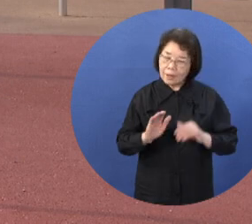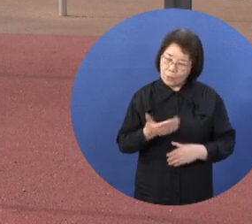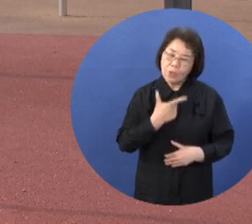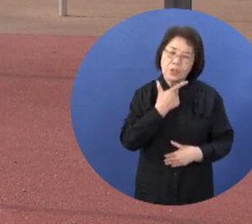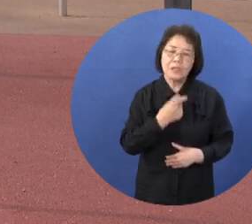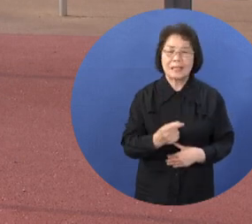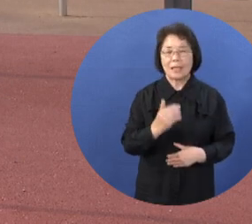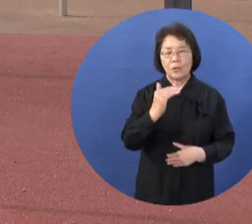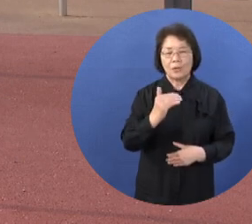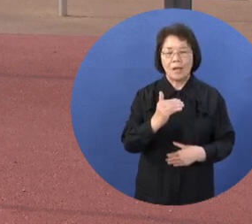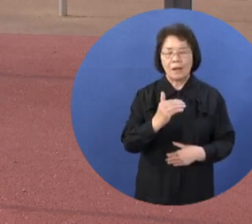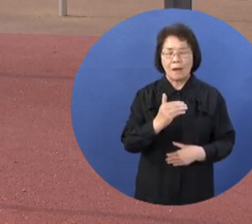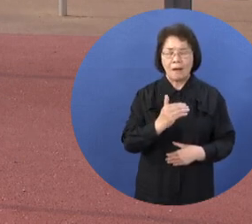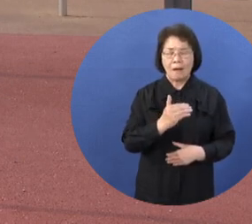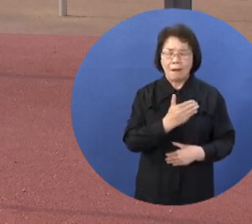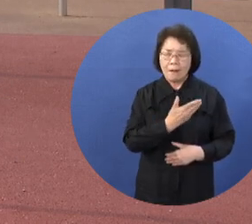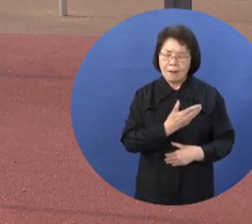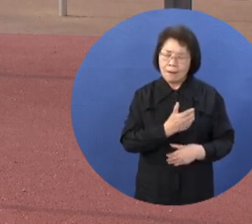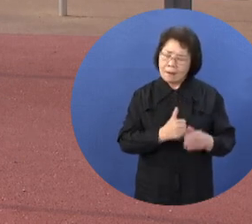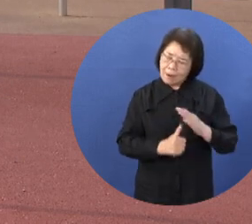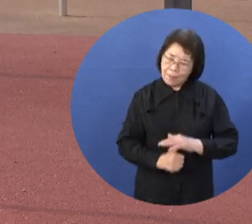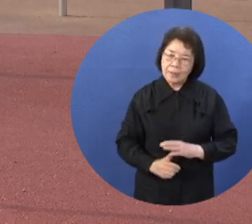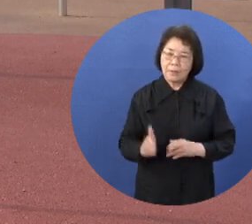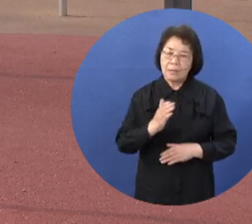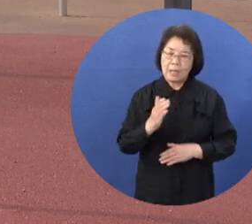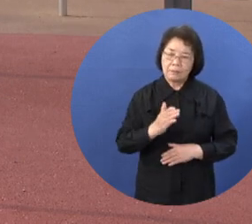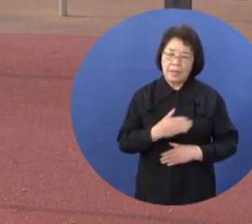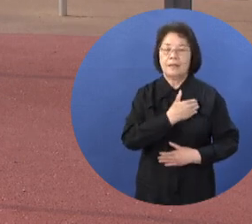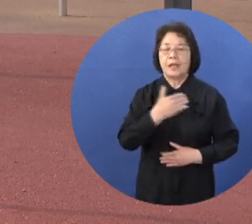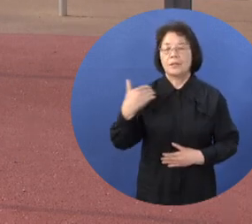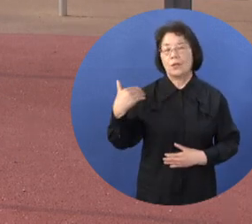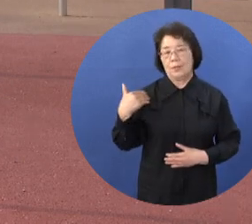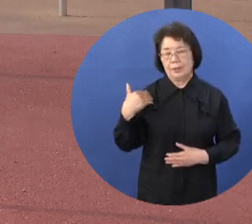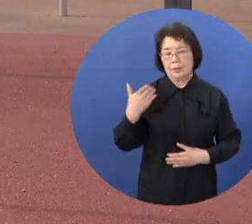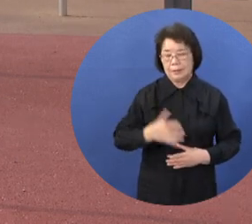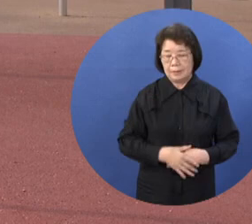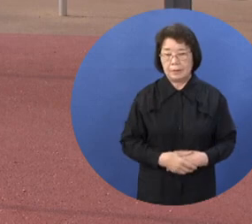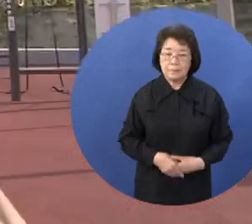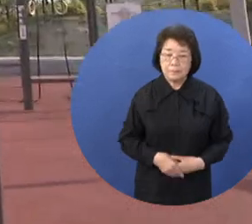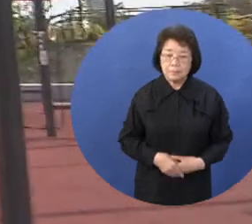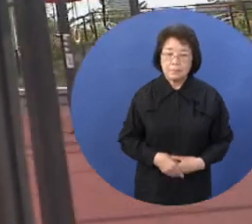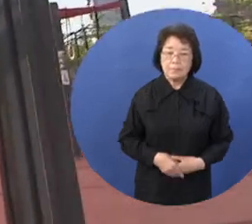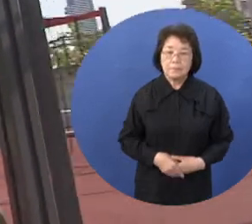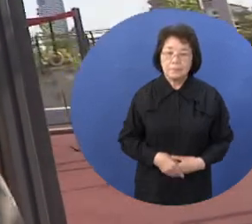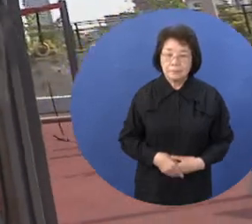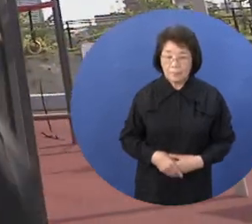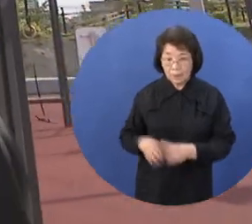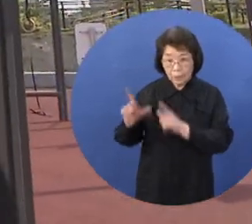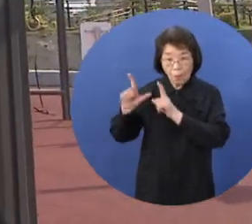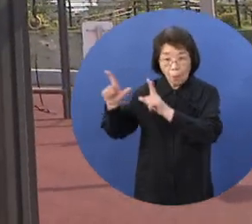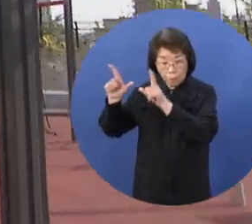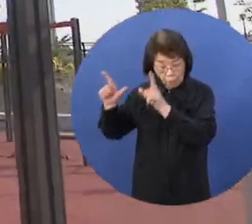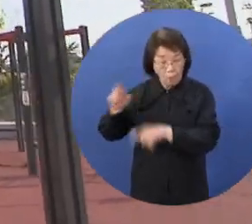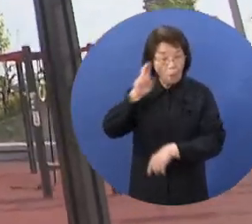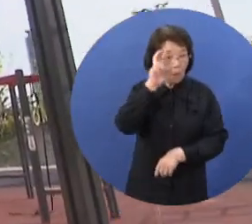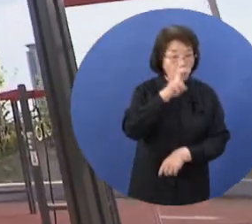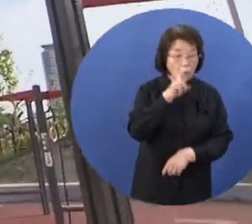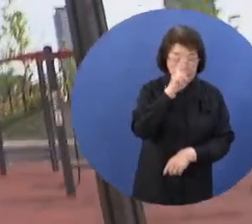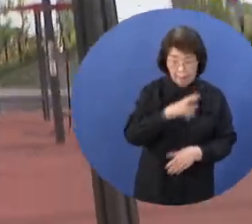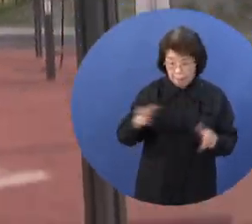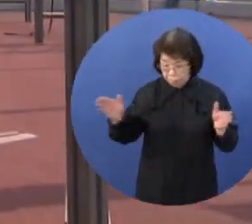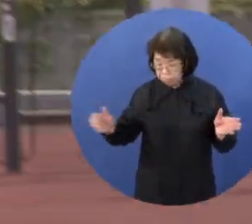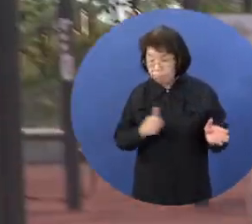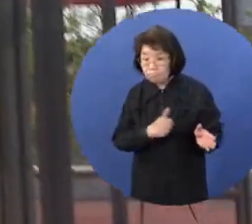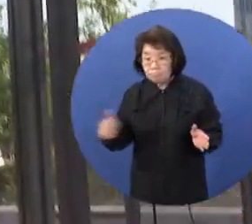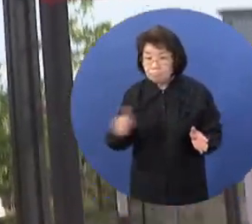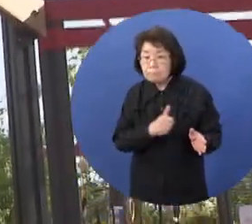なので、それはもう我慢っていうか分かんないですけど、全然大丈夫です。 東京大阪間を往復